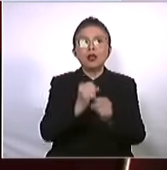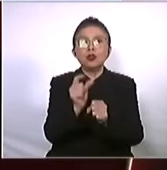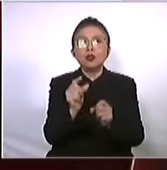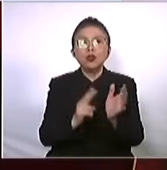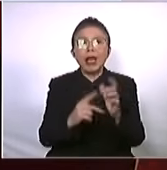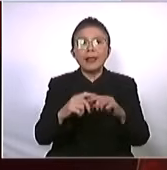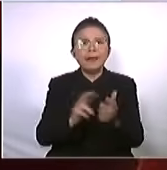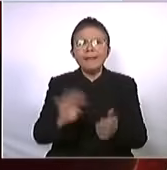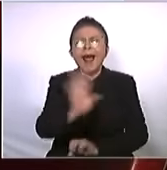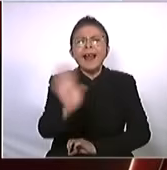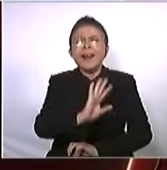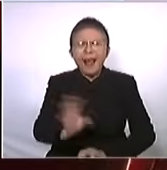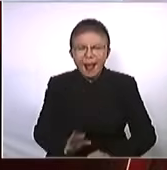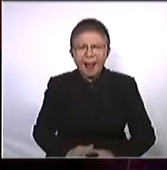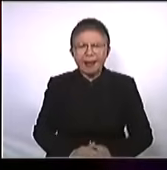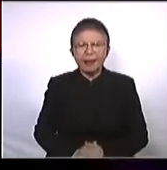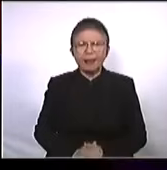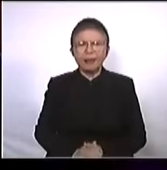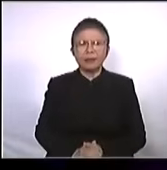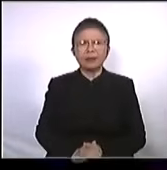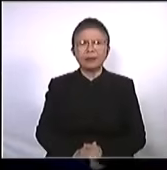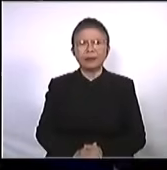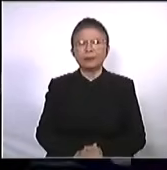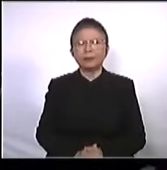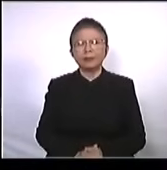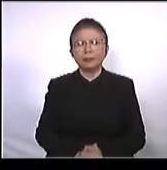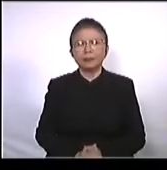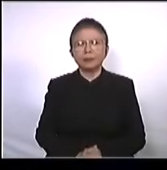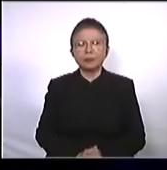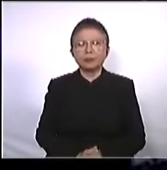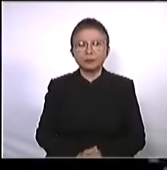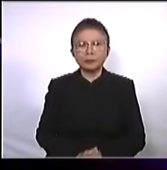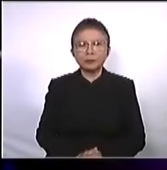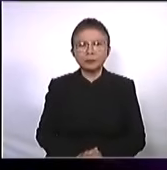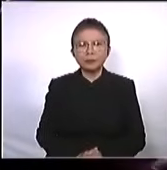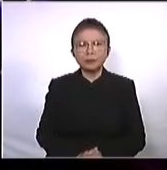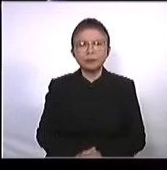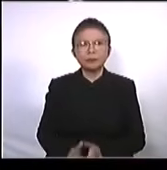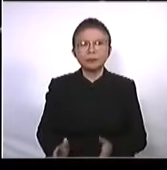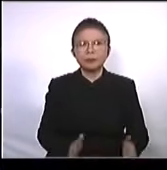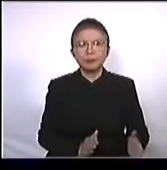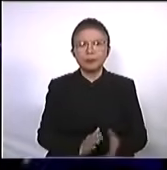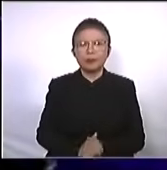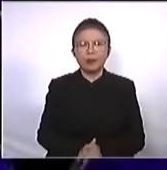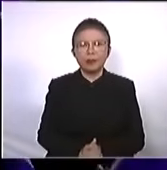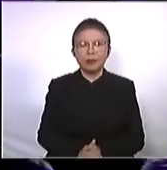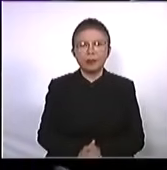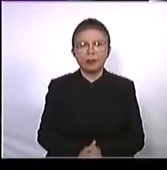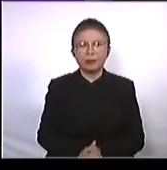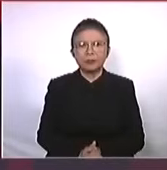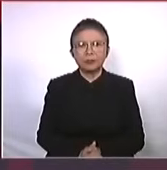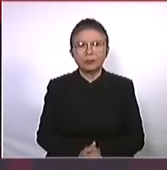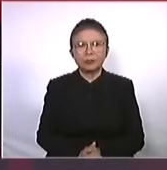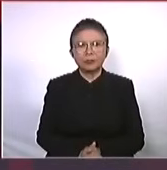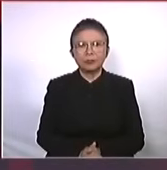Pak Terima kasih baik baik Harap tenang kita lanjutkan tenang kita